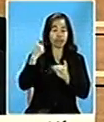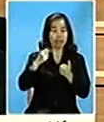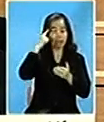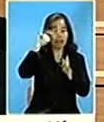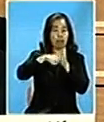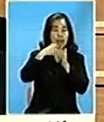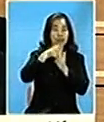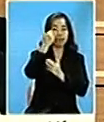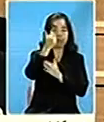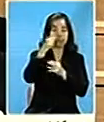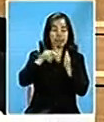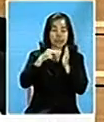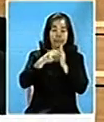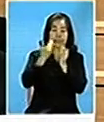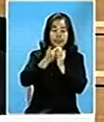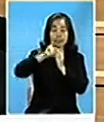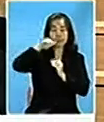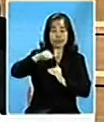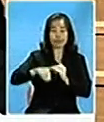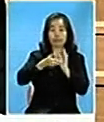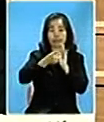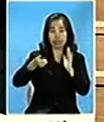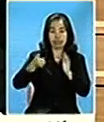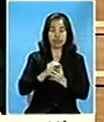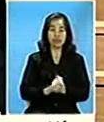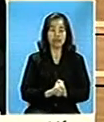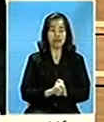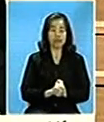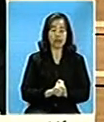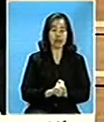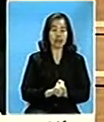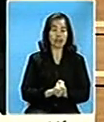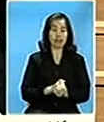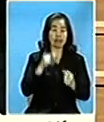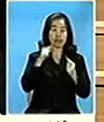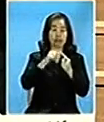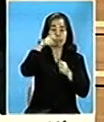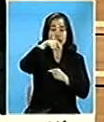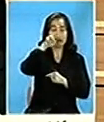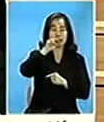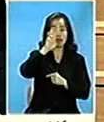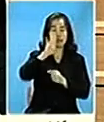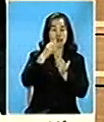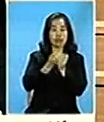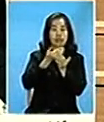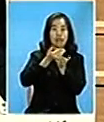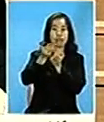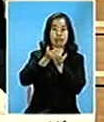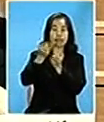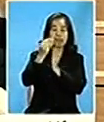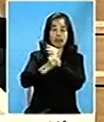ดเปอร์เซ็นต์การขาดดุลงบประมาณลงนะครับซึ่งตามพระราชบัญญัติงบประมาณรายจ่าย